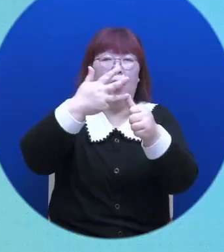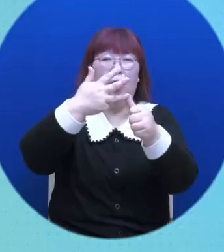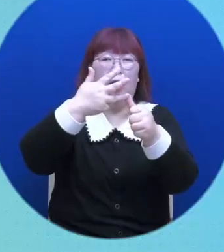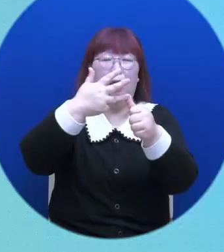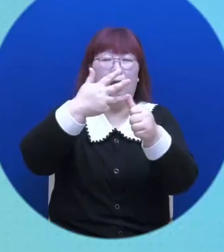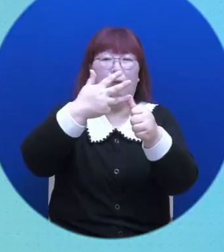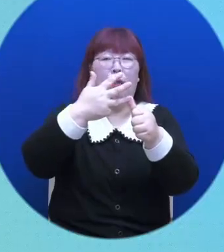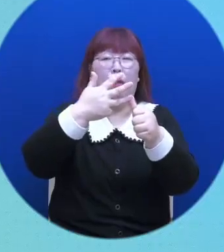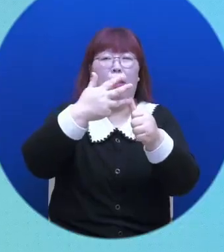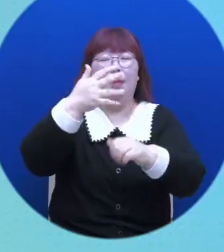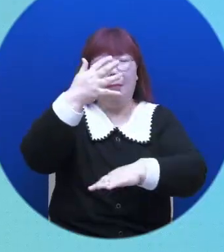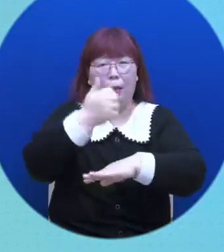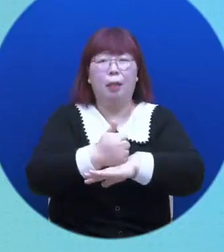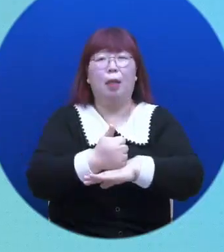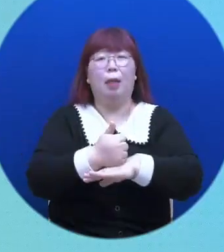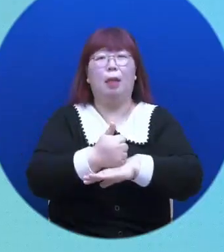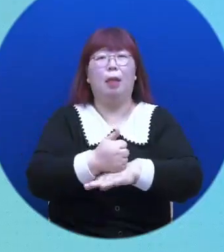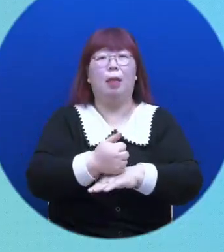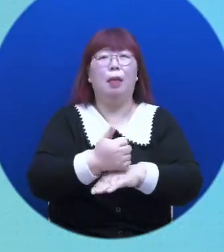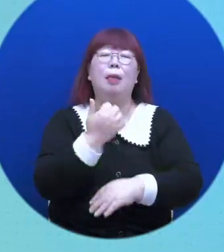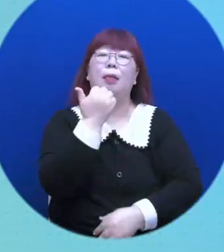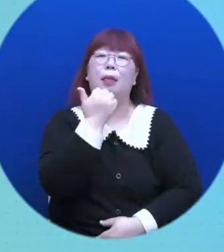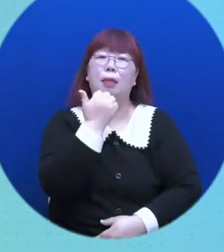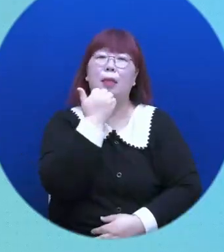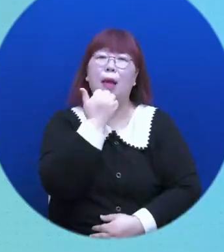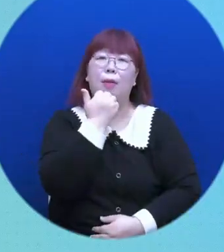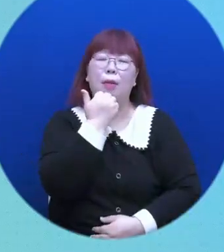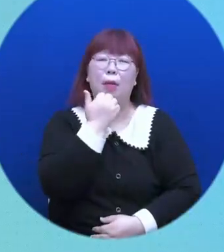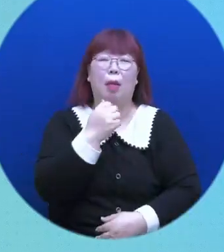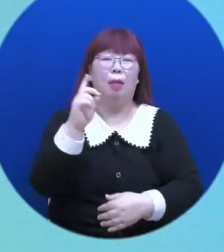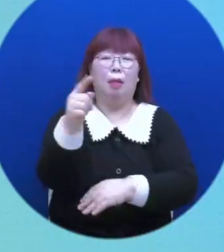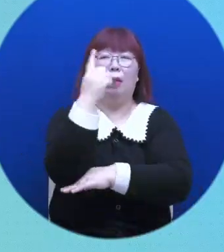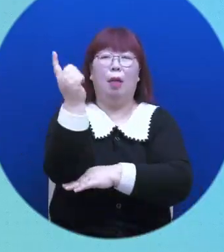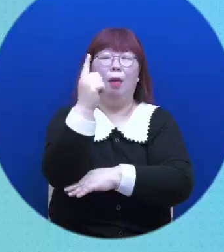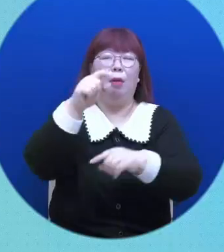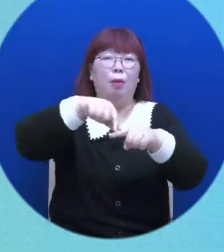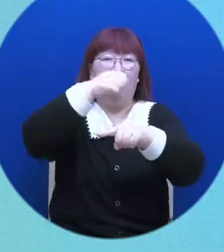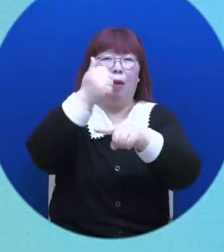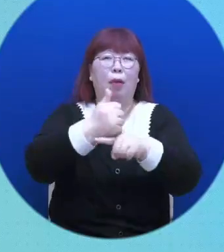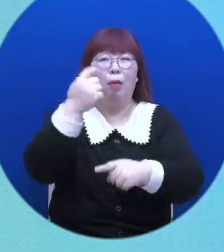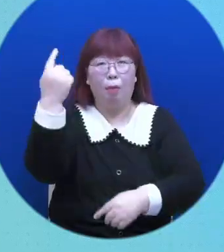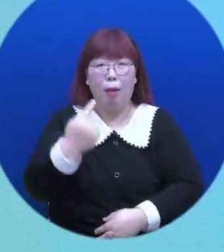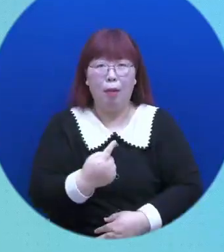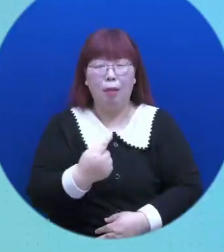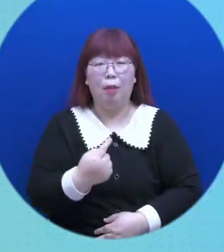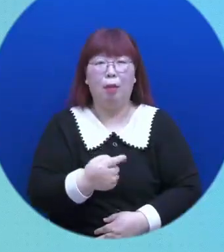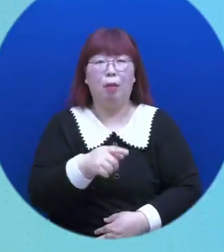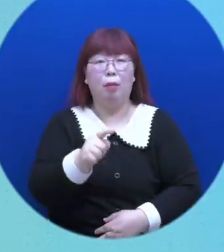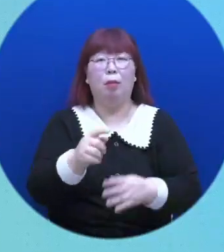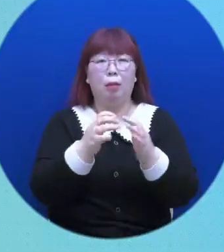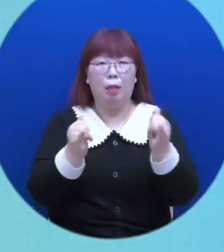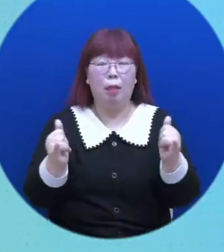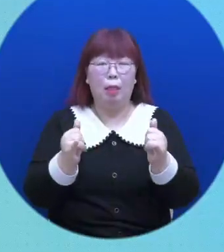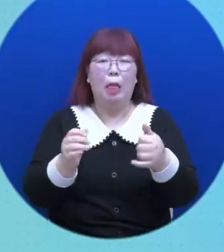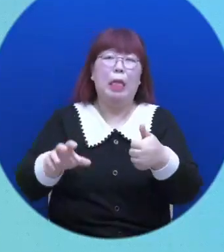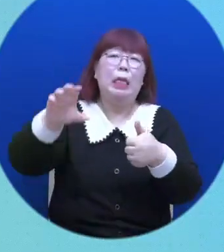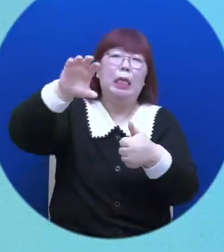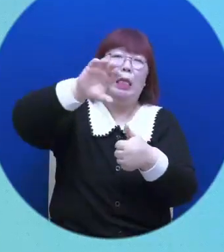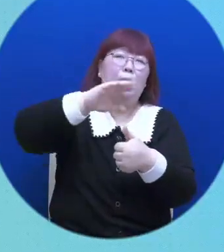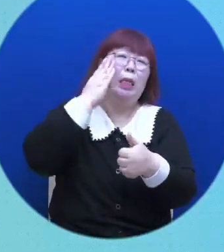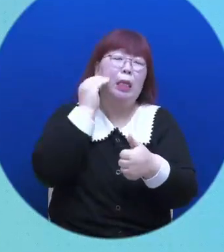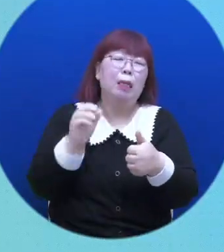이세의 아들 막내 다윗이 들어오는데 저자에게 기름 부으라 이렇게